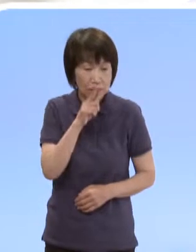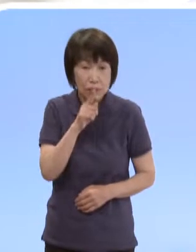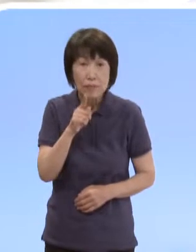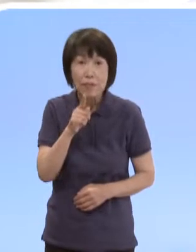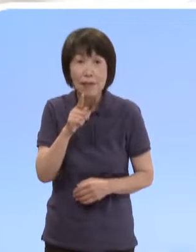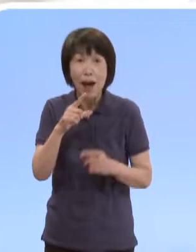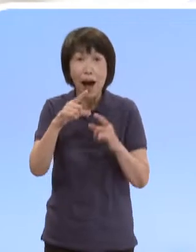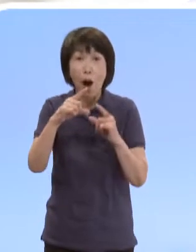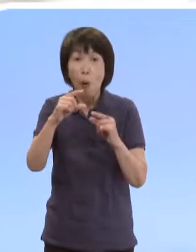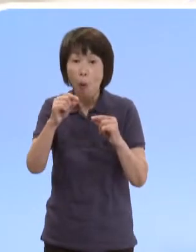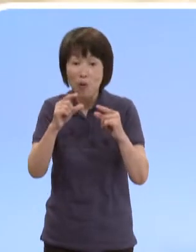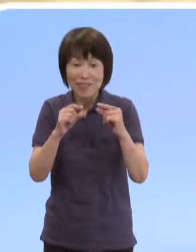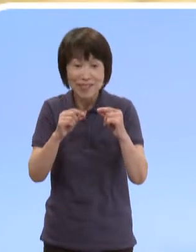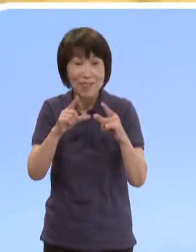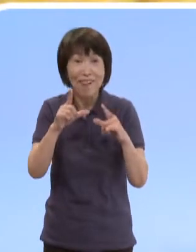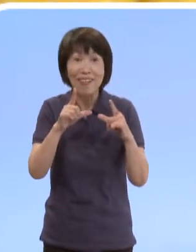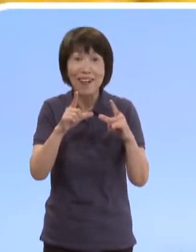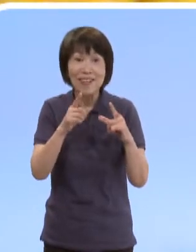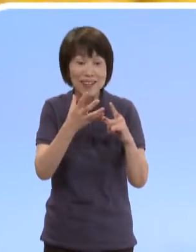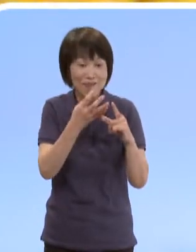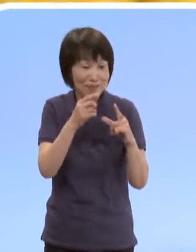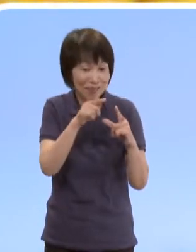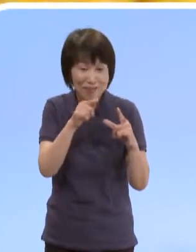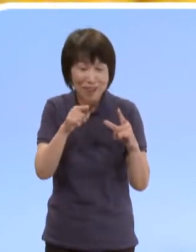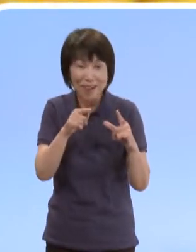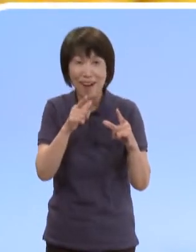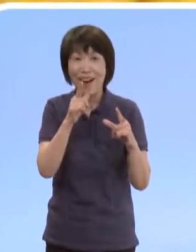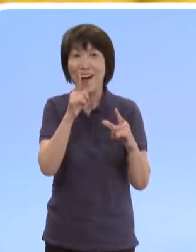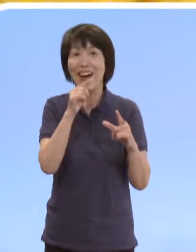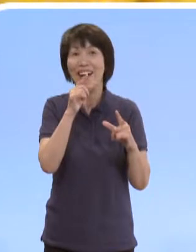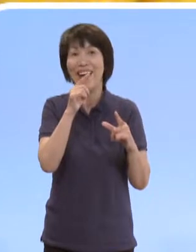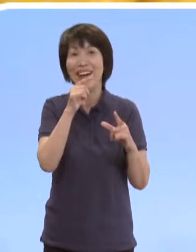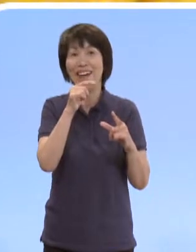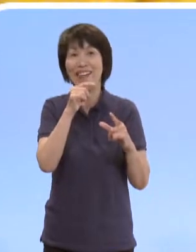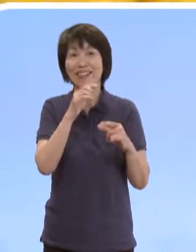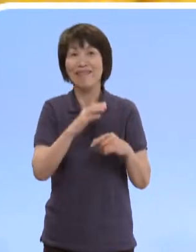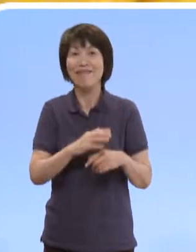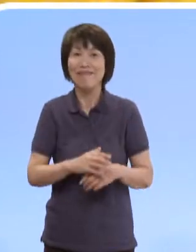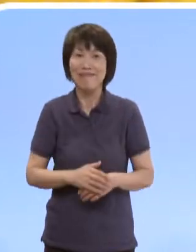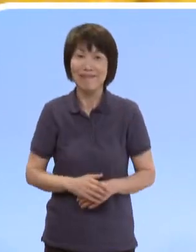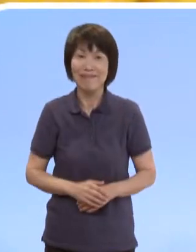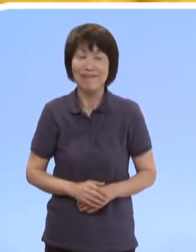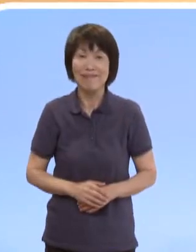ー。あちこちに星を発見。凝ってますね。